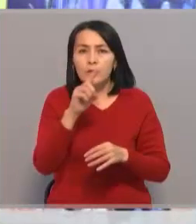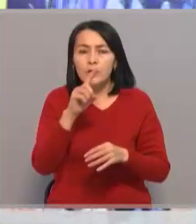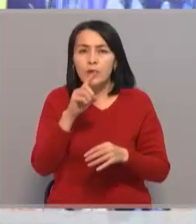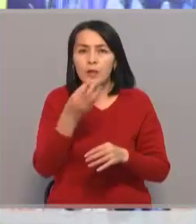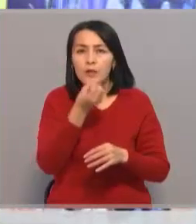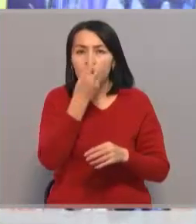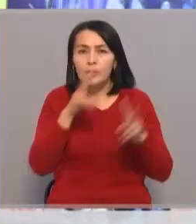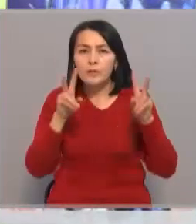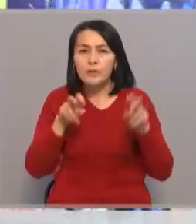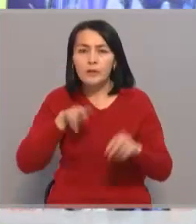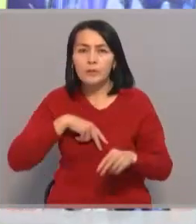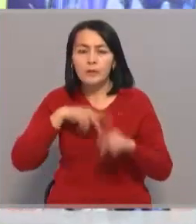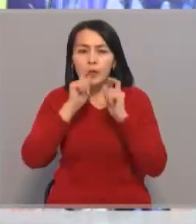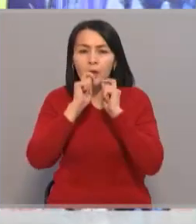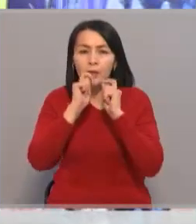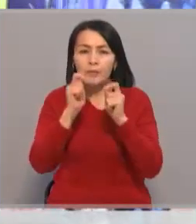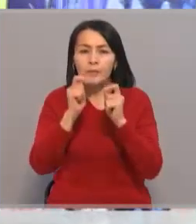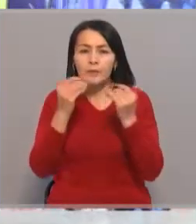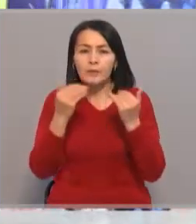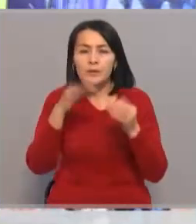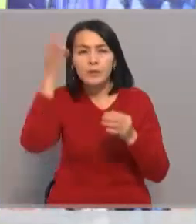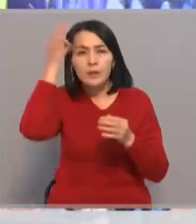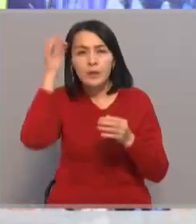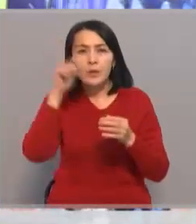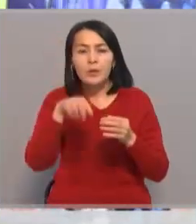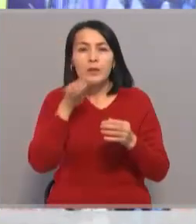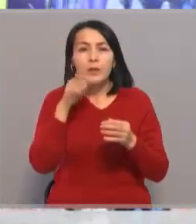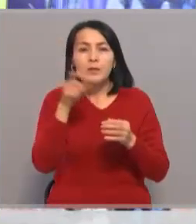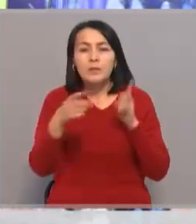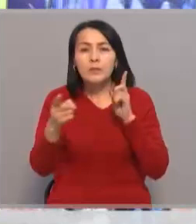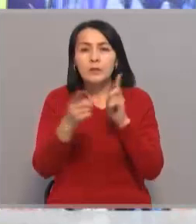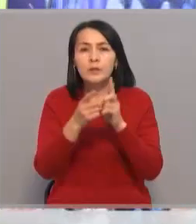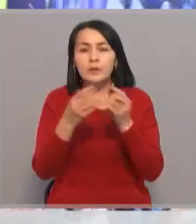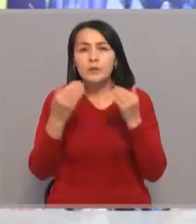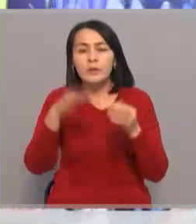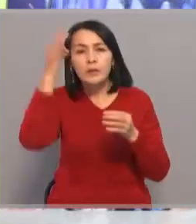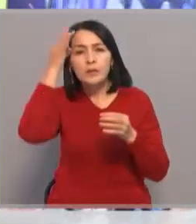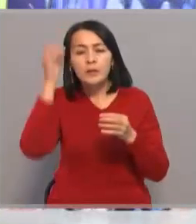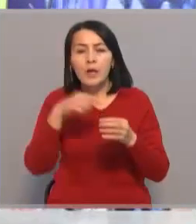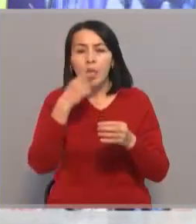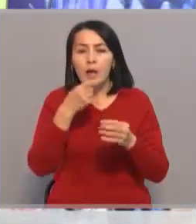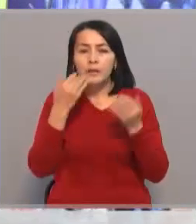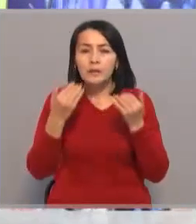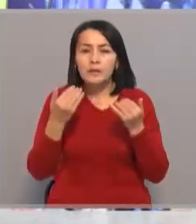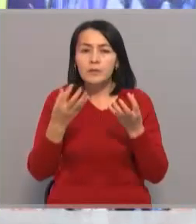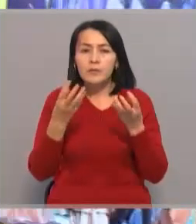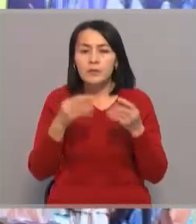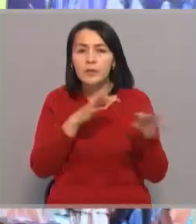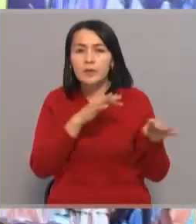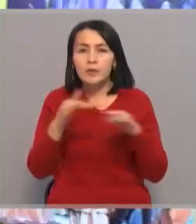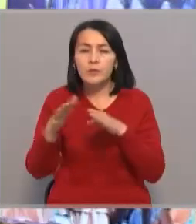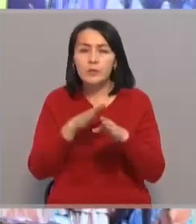деген медальмен марапаттап, жаңағы еске алып, оларды жастарменен кездестіріп, олардың естеліктерін айтқызып, сондай